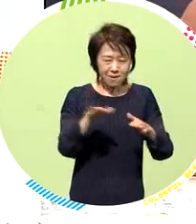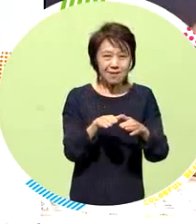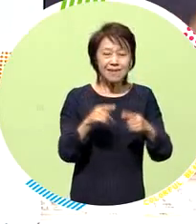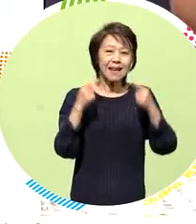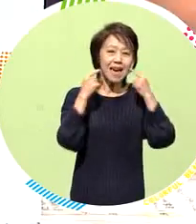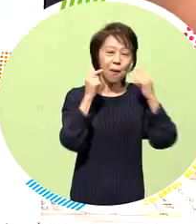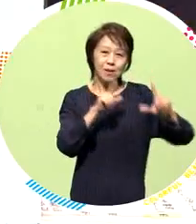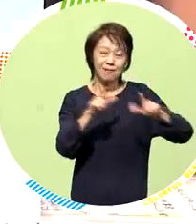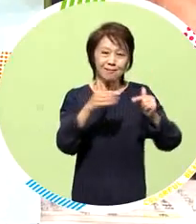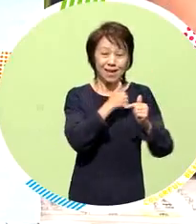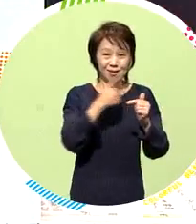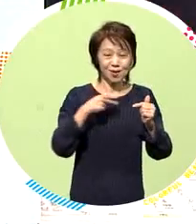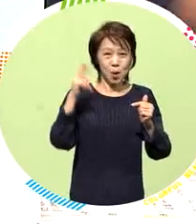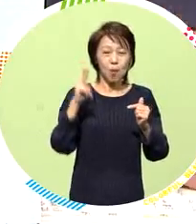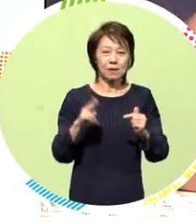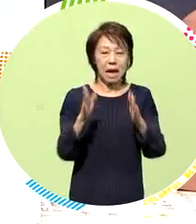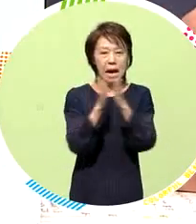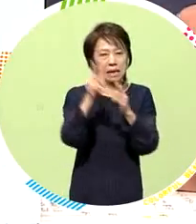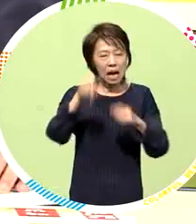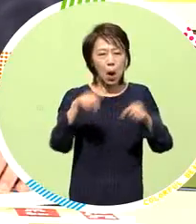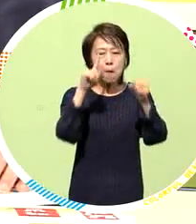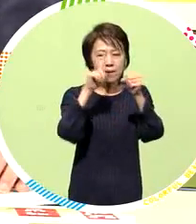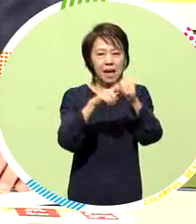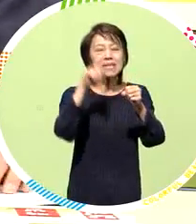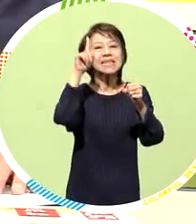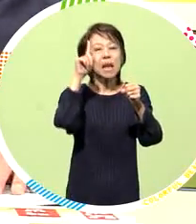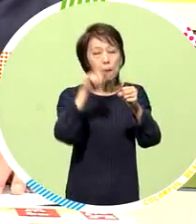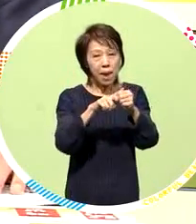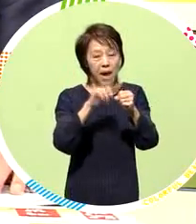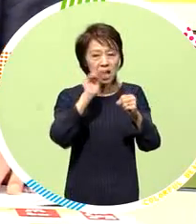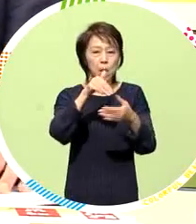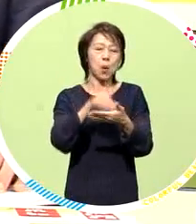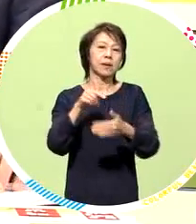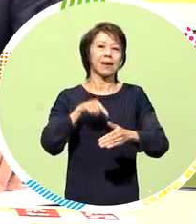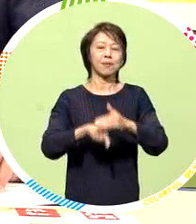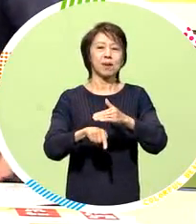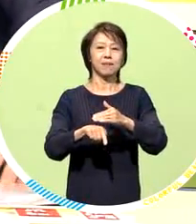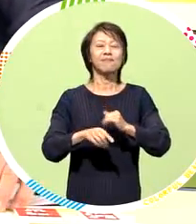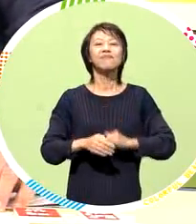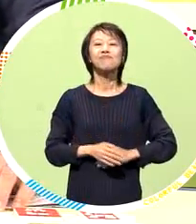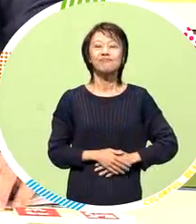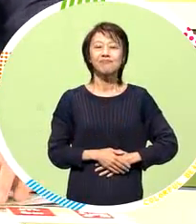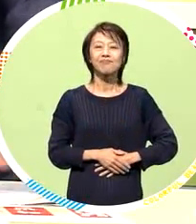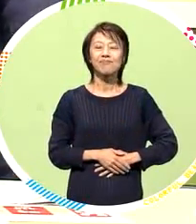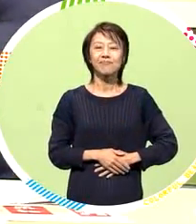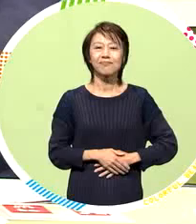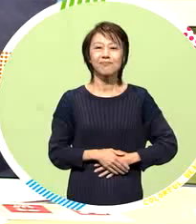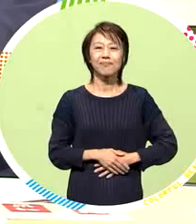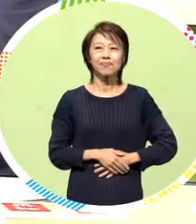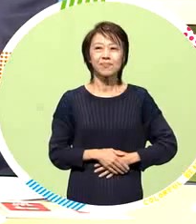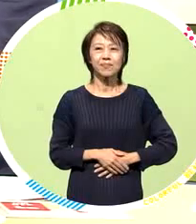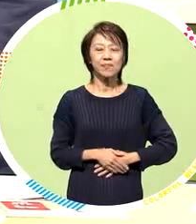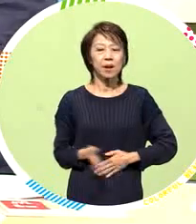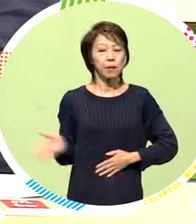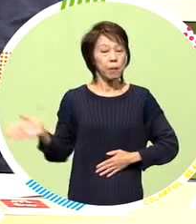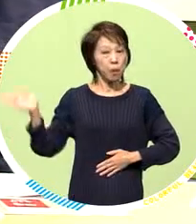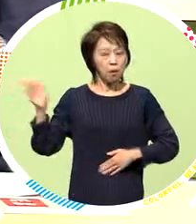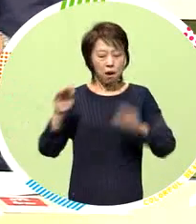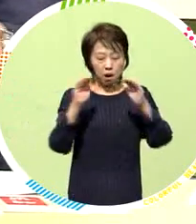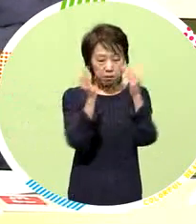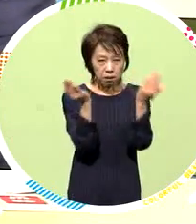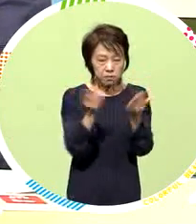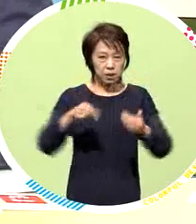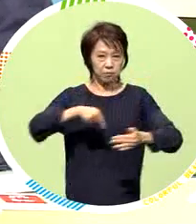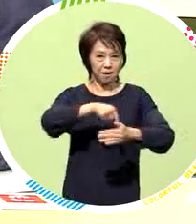カラーを目指したら予算ですということなんでれるほどそしてこれがその全体像ないですけど